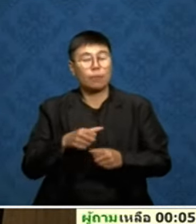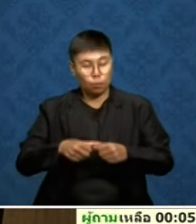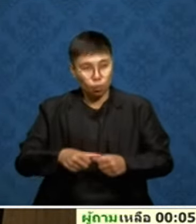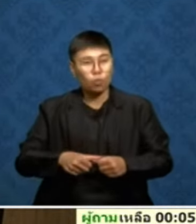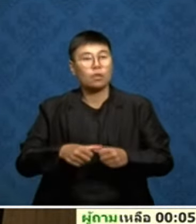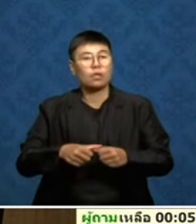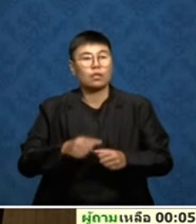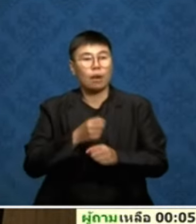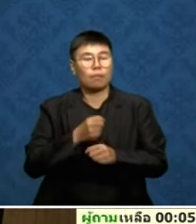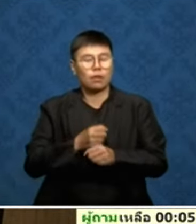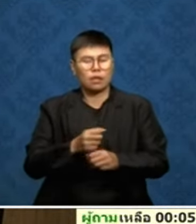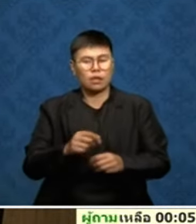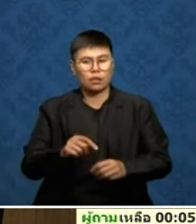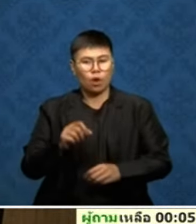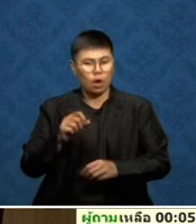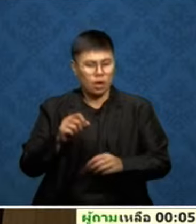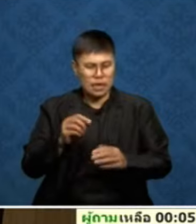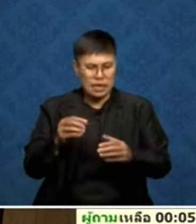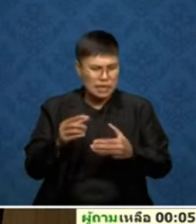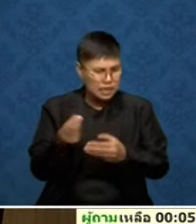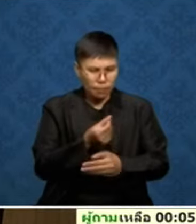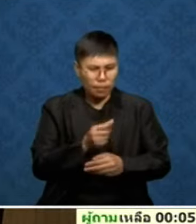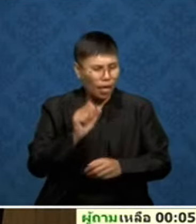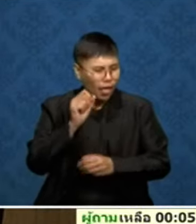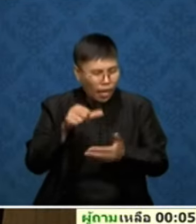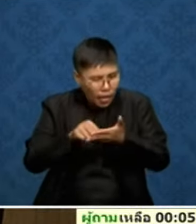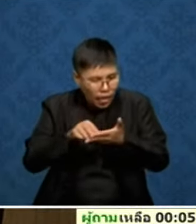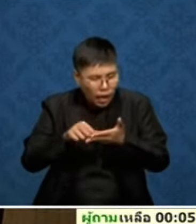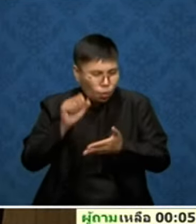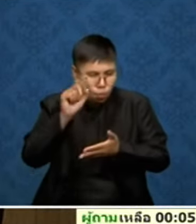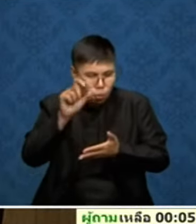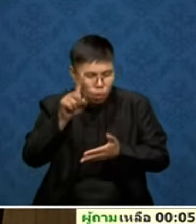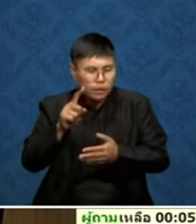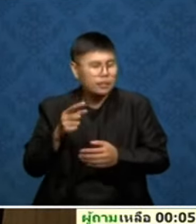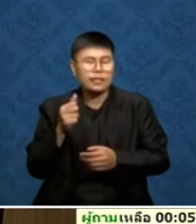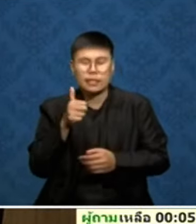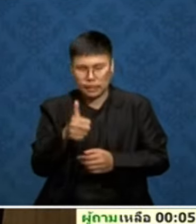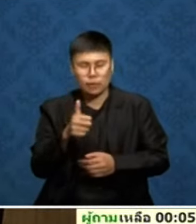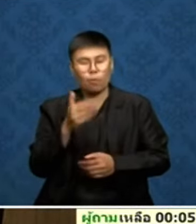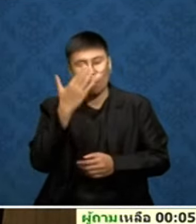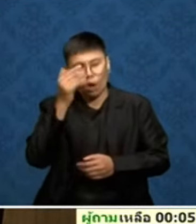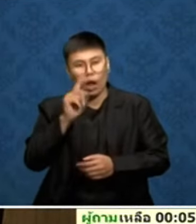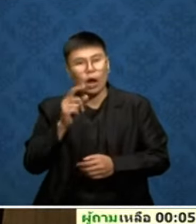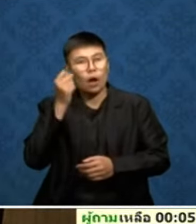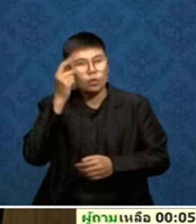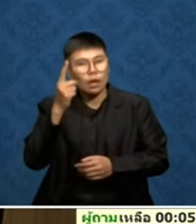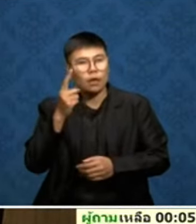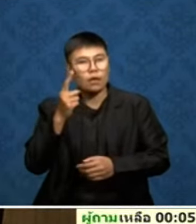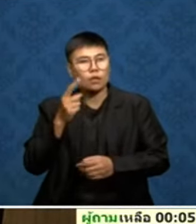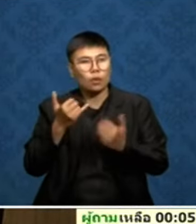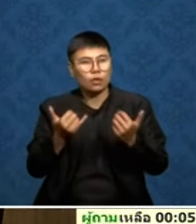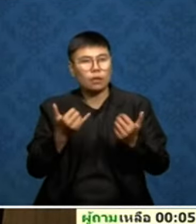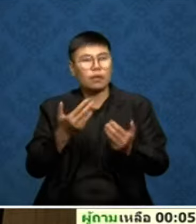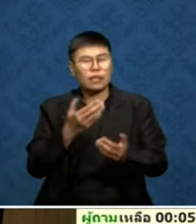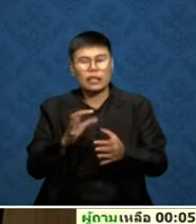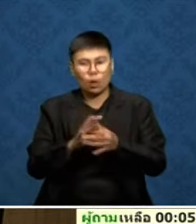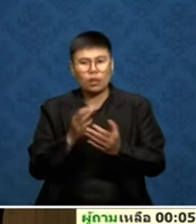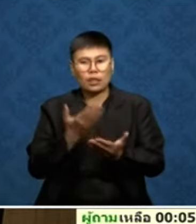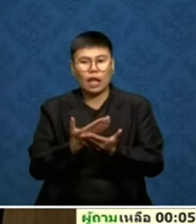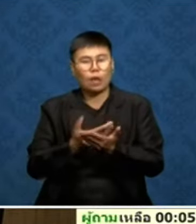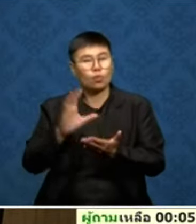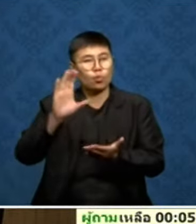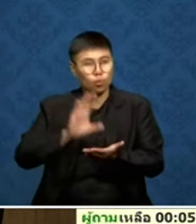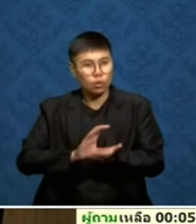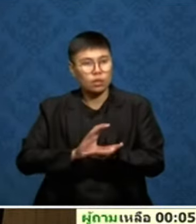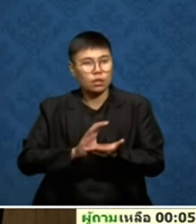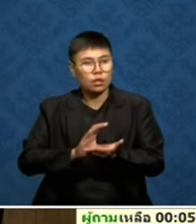ะดำเนินการเรื่องพวกนี้เร่งแก้ไขแบบนี้ได้เมื่อไหร่ก็คงจะดีนะครับเพราะว่าเข้าใจครับว่าเป็นการทะลักเข้ามาของการลงทุนนะครับแต่หมายความว่านี่คือ